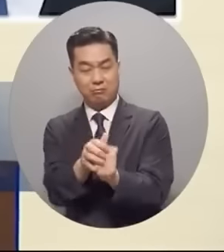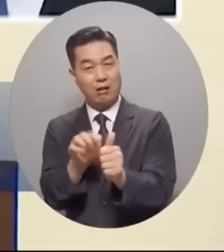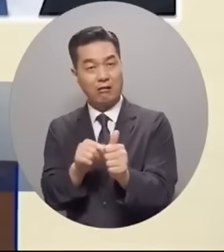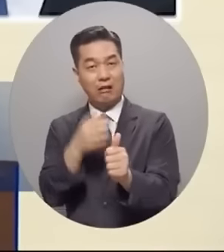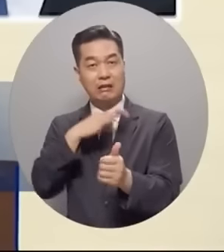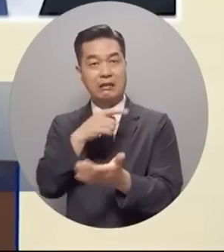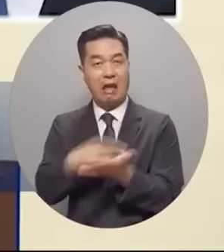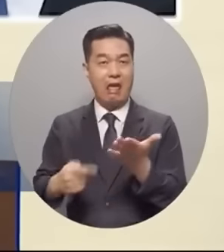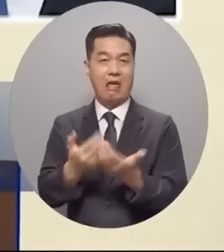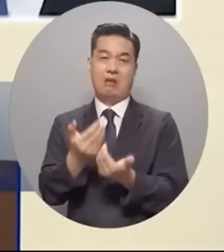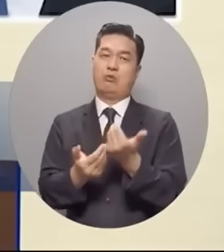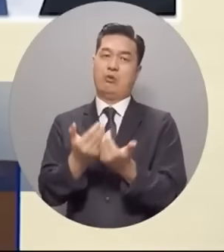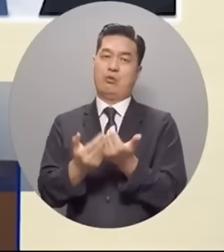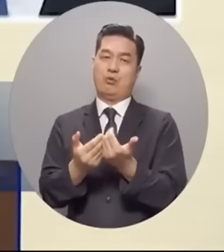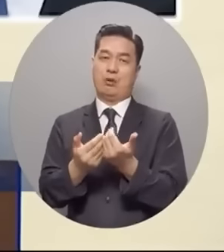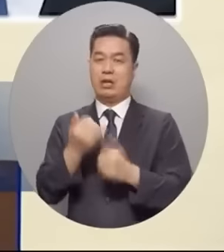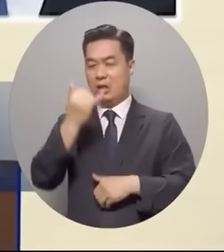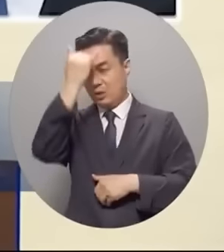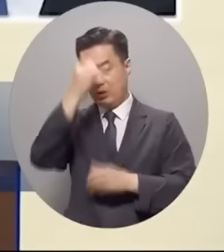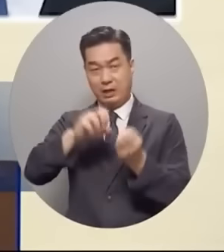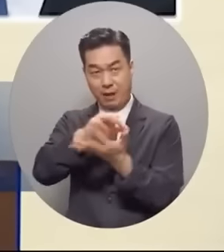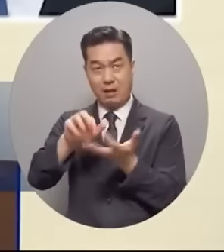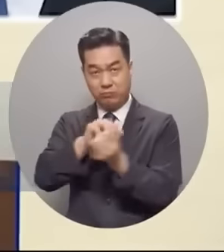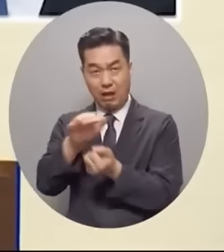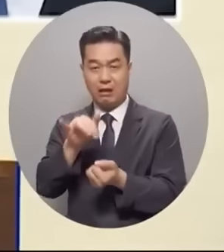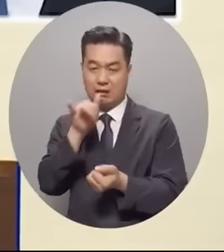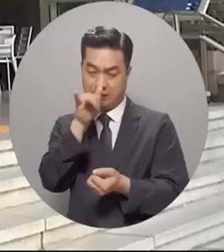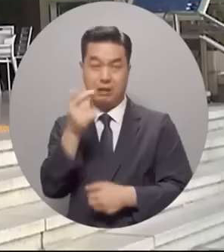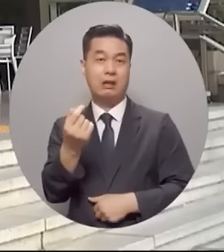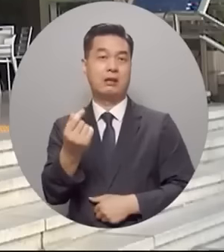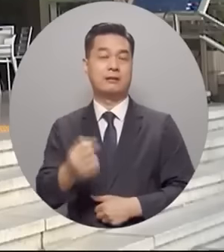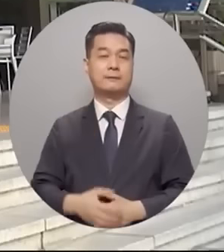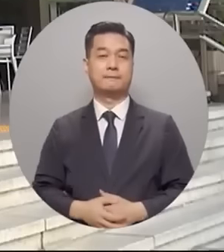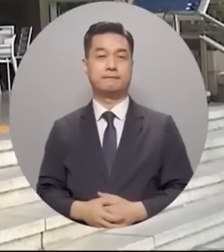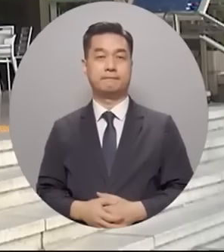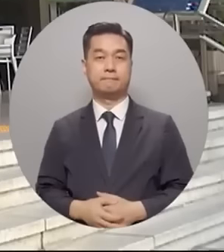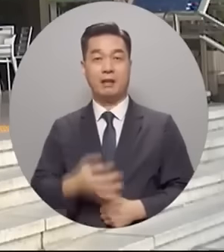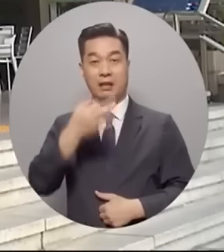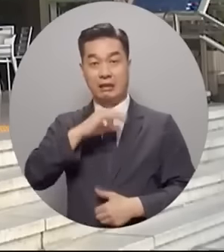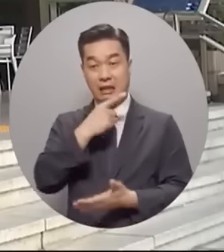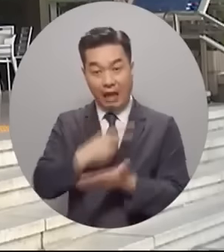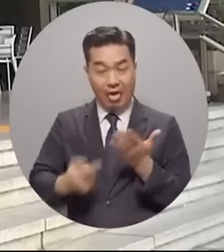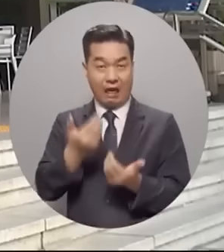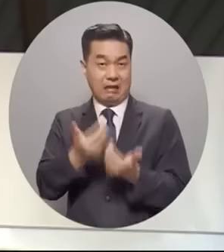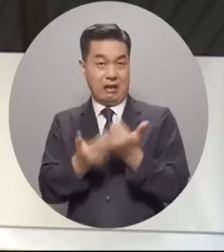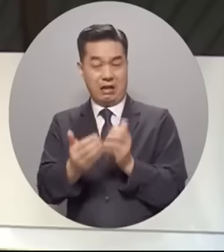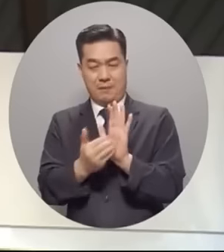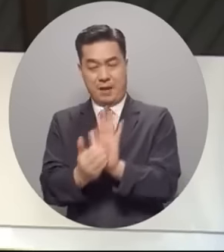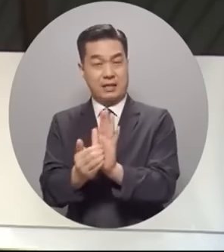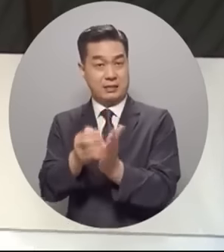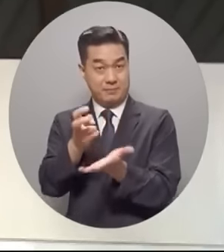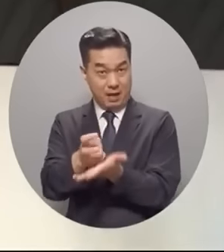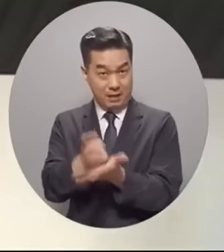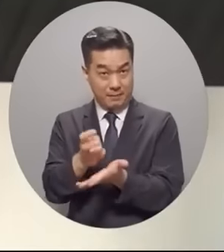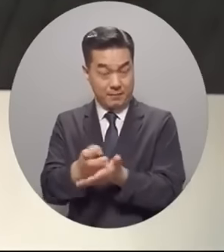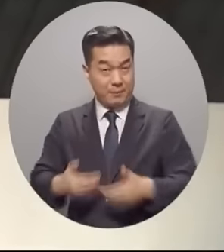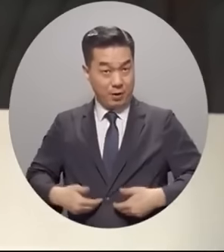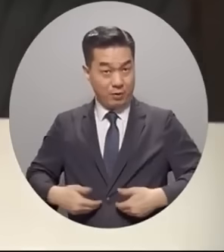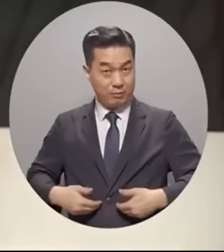충돌에 대한 윤리적인 논란을 피하기 어려울 것 같습니다 이해충돌 방지법 시행령과 방통위 예규